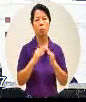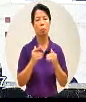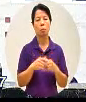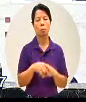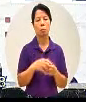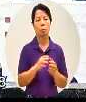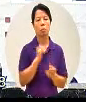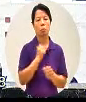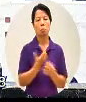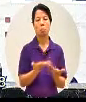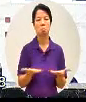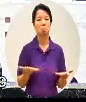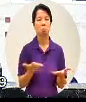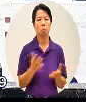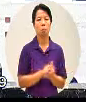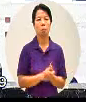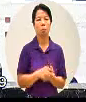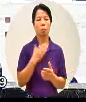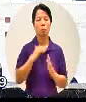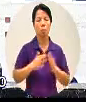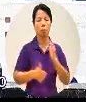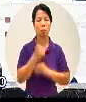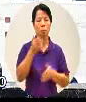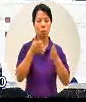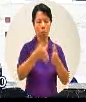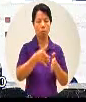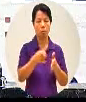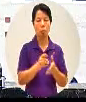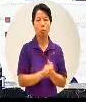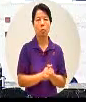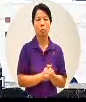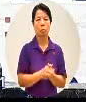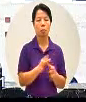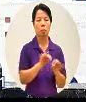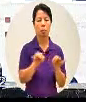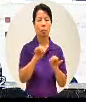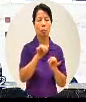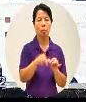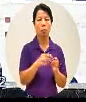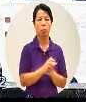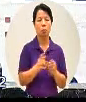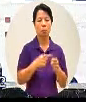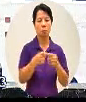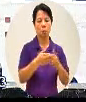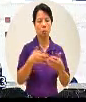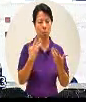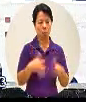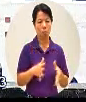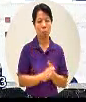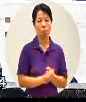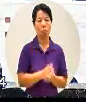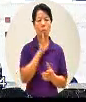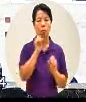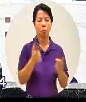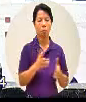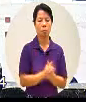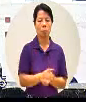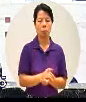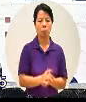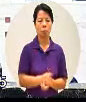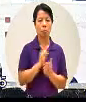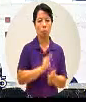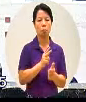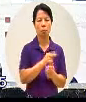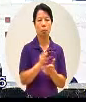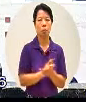变哪。啊，市长是毋是针对这种土地应该有够多啊？是毋是你也下一个命令，